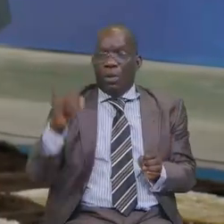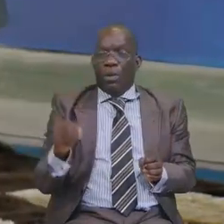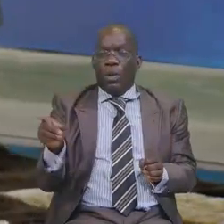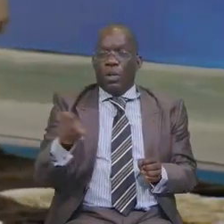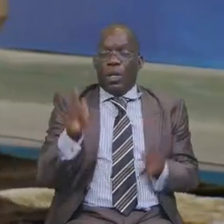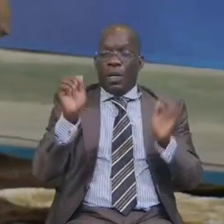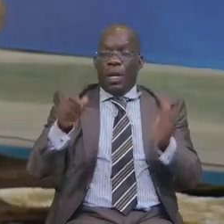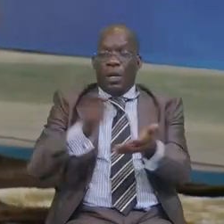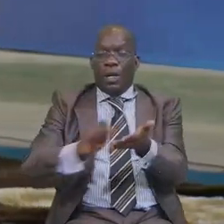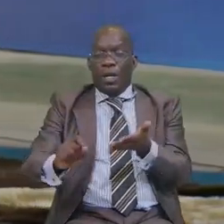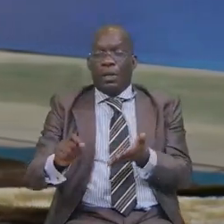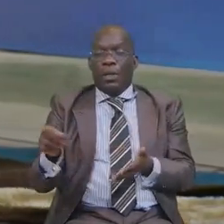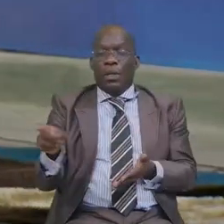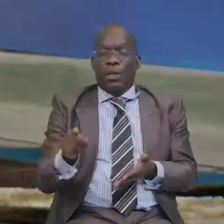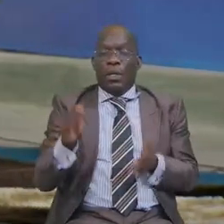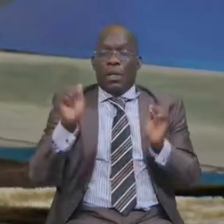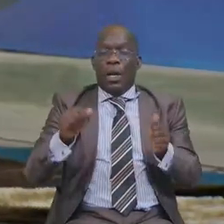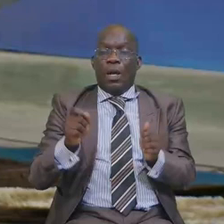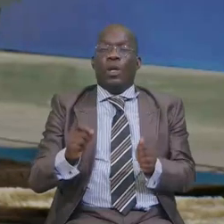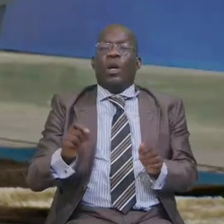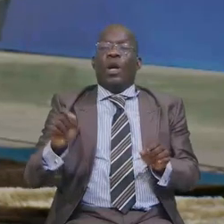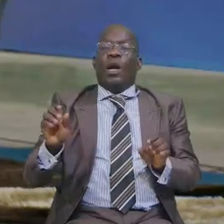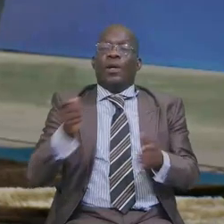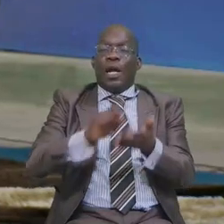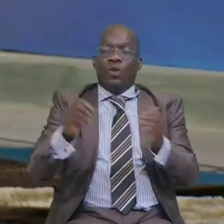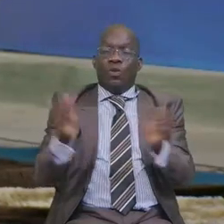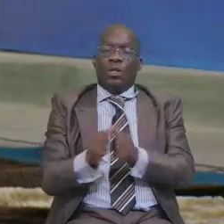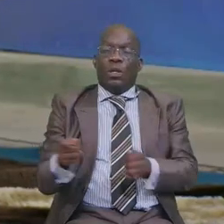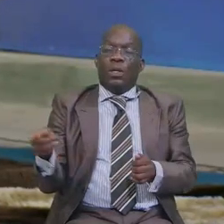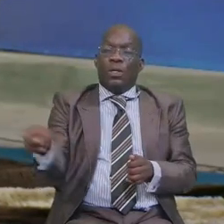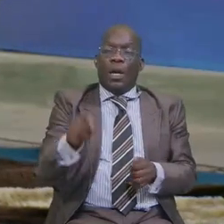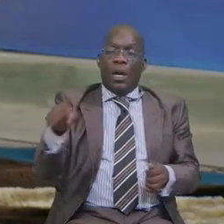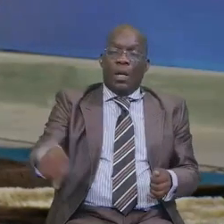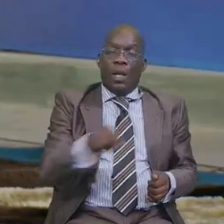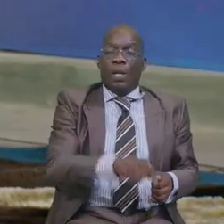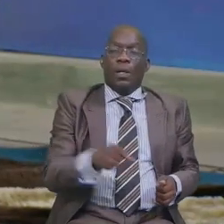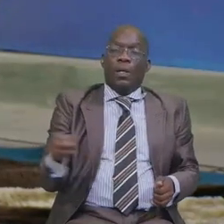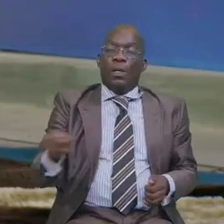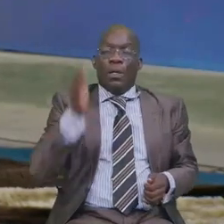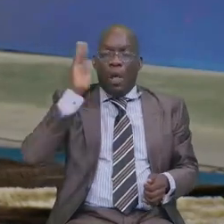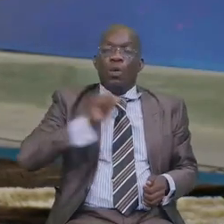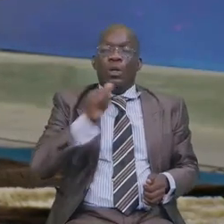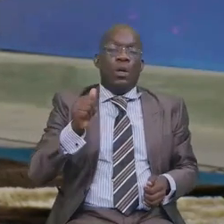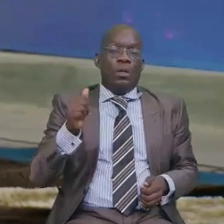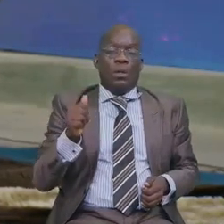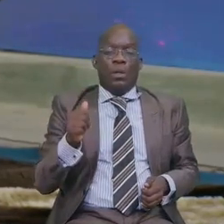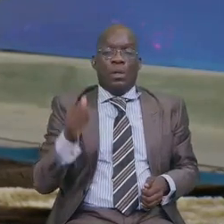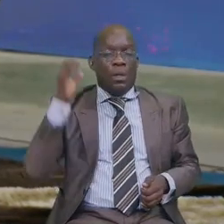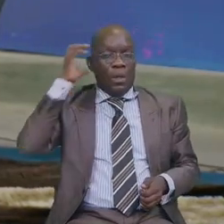il peut écrire avec ses orteils et ses doigts, et pour cela, ils ne veulent pas écouter les hommes